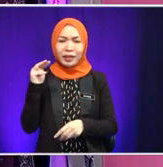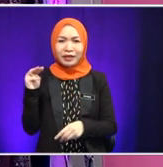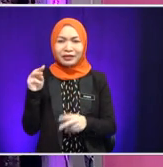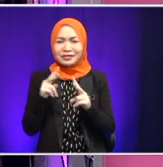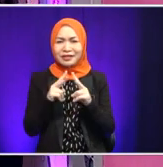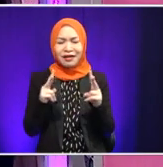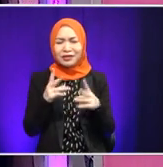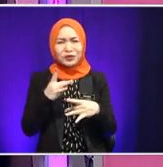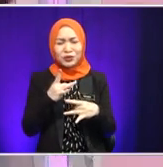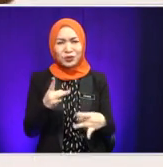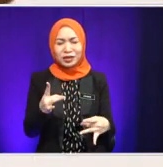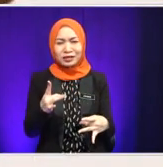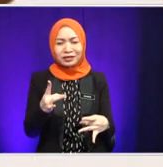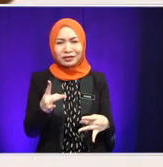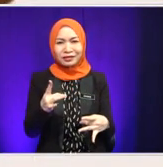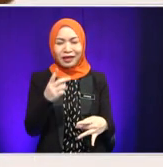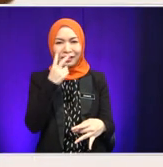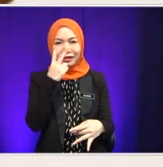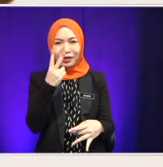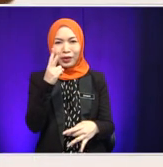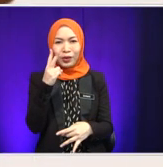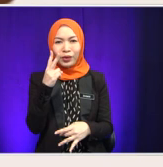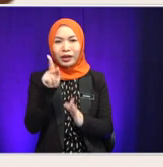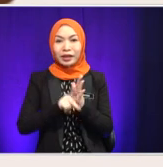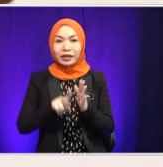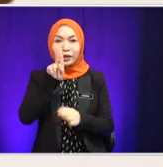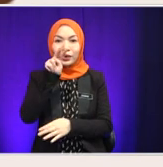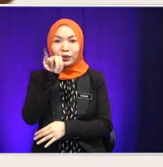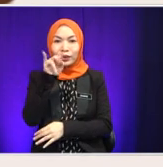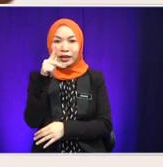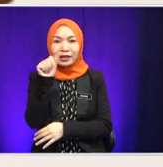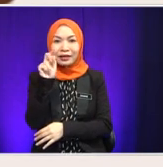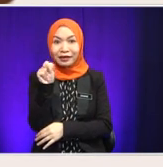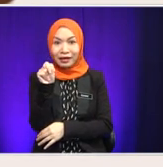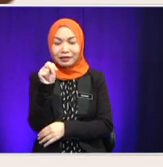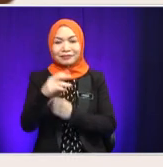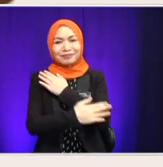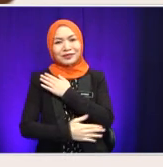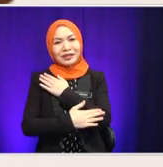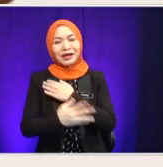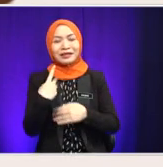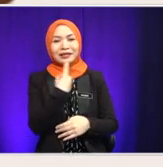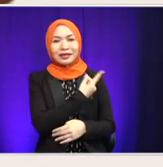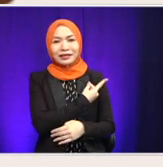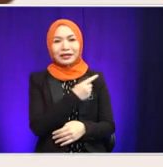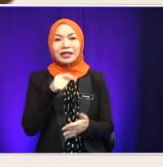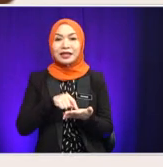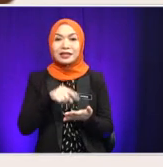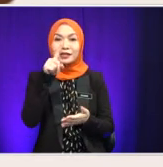gembira dengan keunikan negara kita ini ada ini juga merupakan satu cara untuk kita